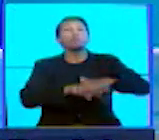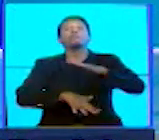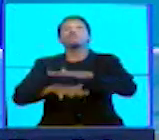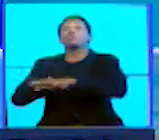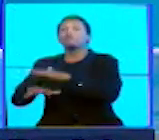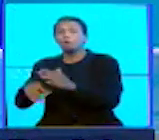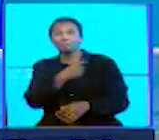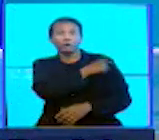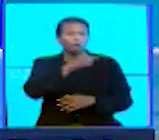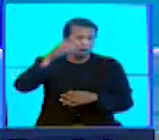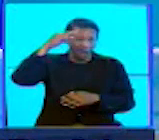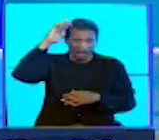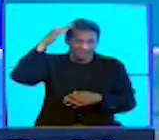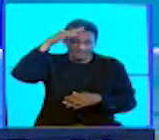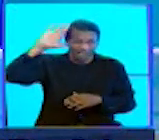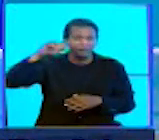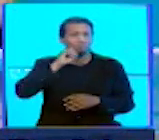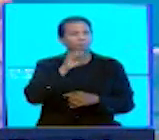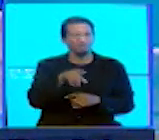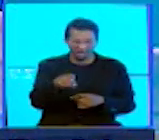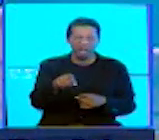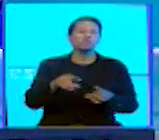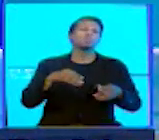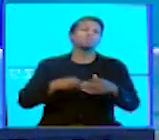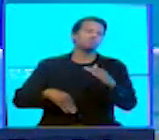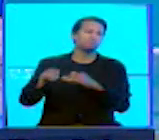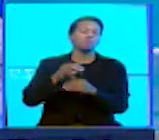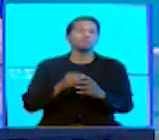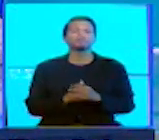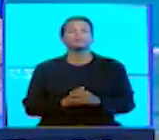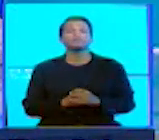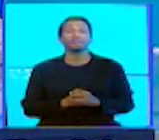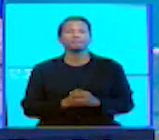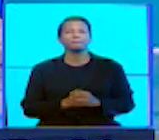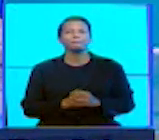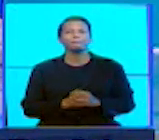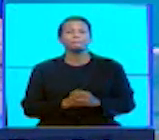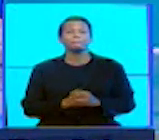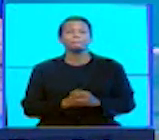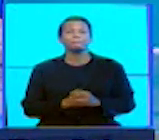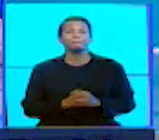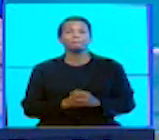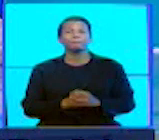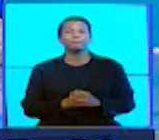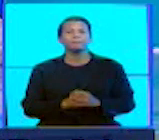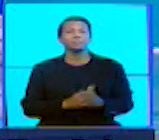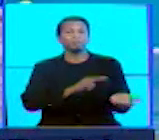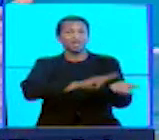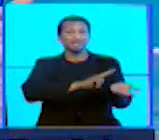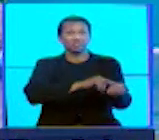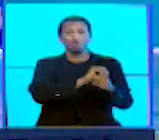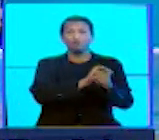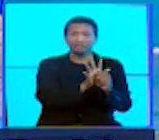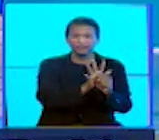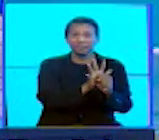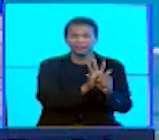saat sidak rumah sakit di Kudus menemukan dugaan penyebab melonjaknya kasus COVID-19. Pasien COVID-19 di Kudus